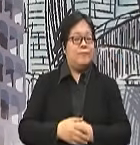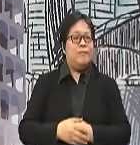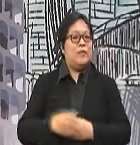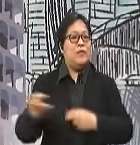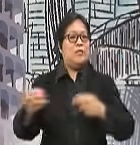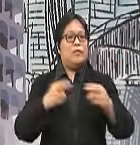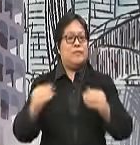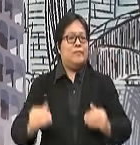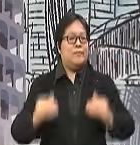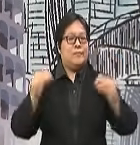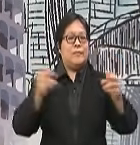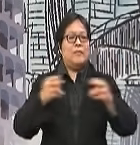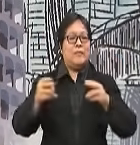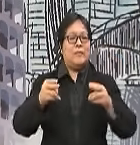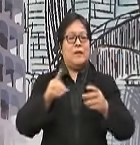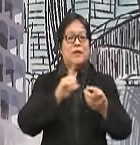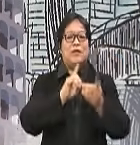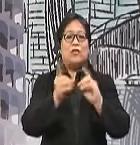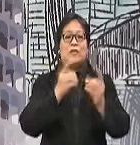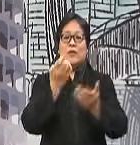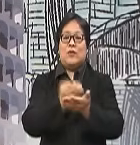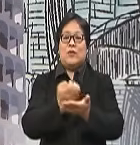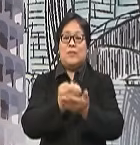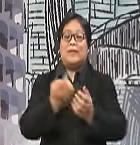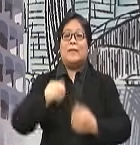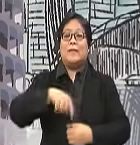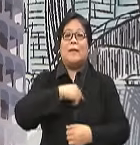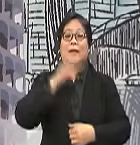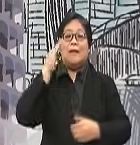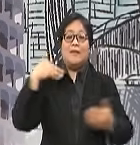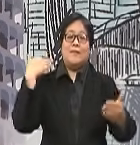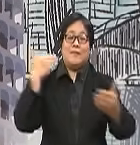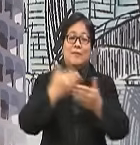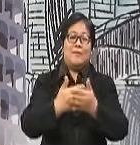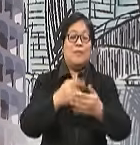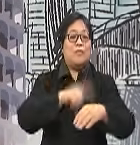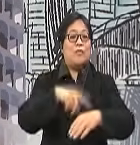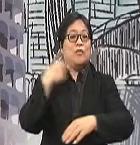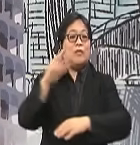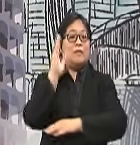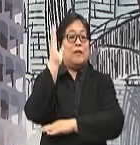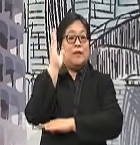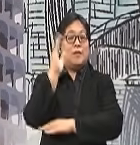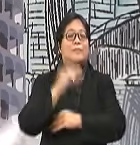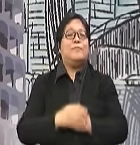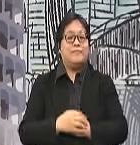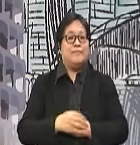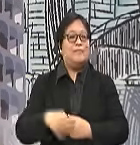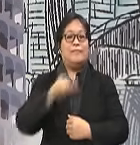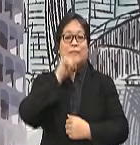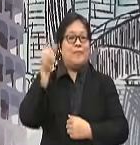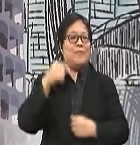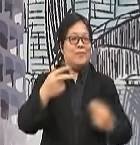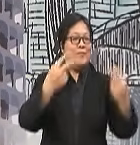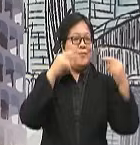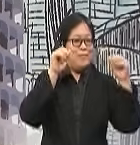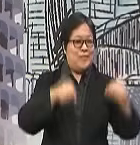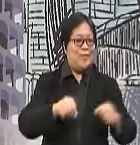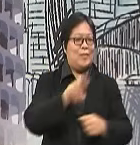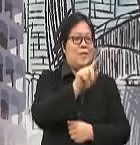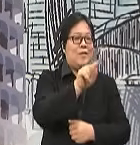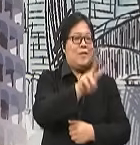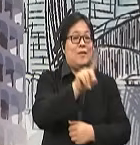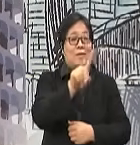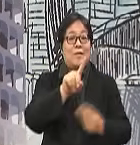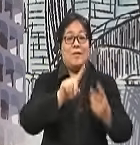memperbaiki inisiatif digitalisasi ekonomi kami akan bersiaran sehingga 12.00 tengah hari nanti anda bukan saja boleh mengikuti kami di